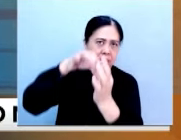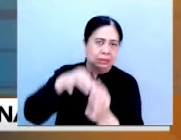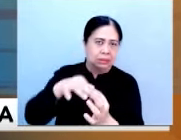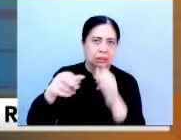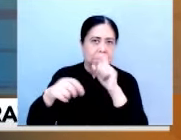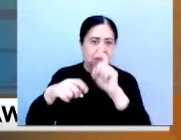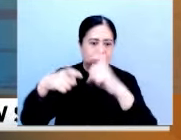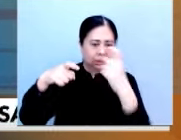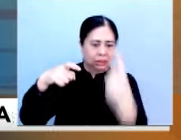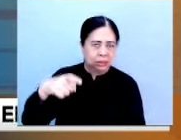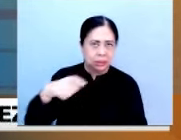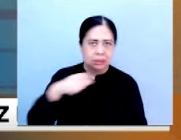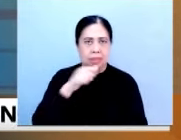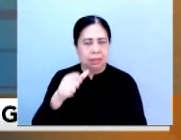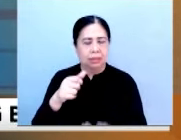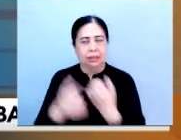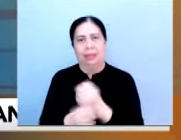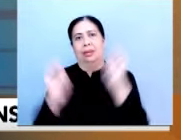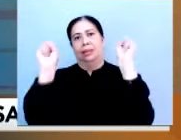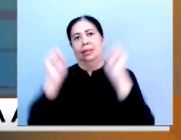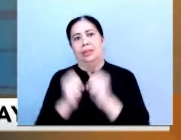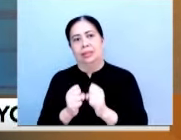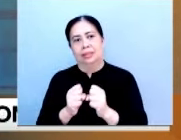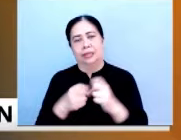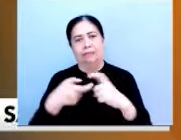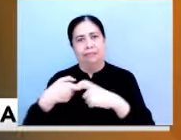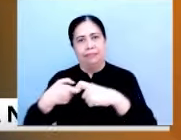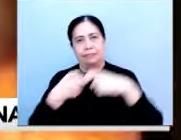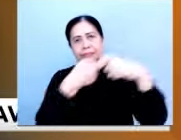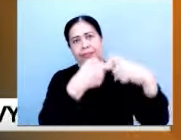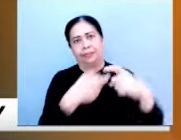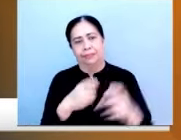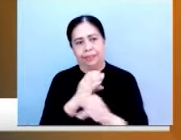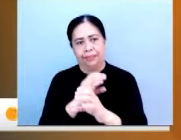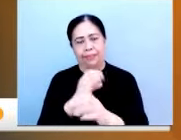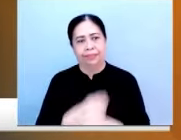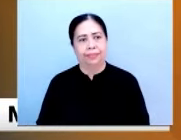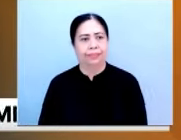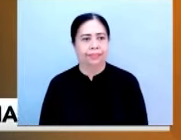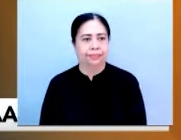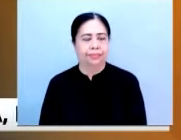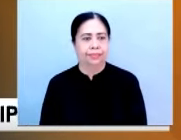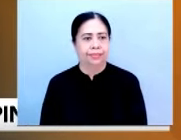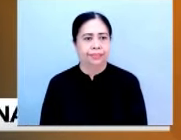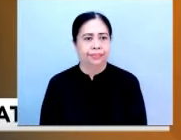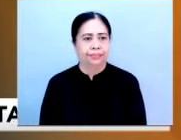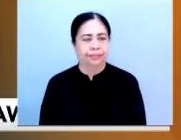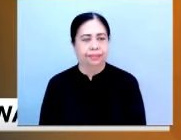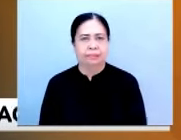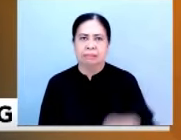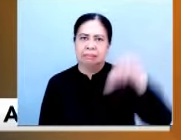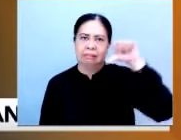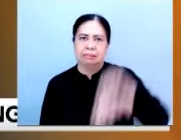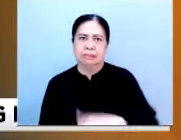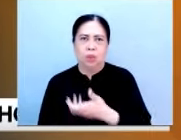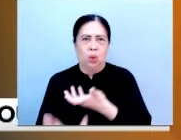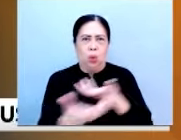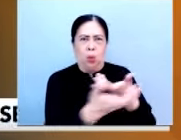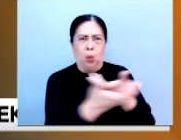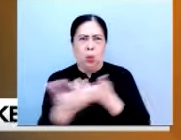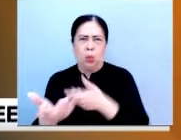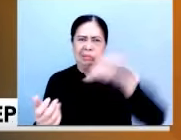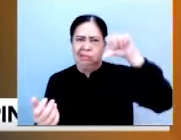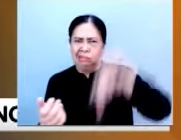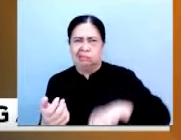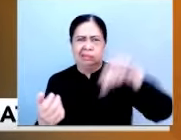tuluyang nahulog sa tulay. Natow na rin ang sasakyan. Di umuubra ang pambubomba ng mga bombero ng tubig